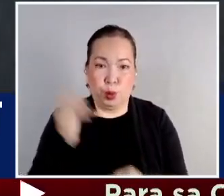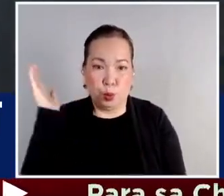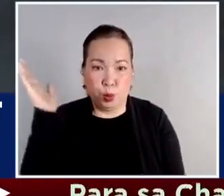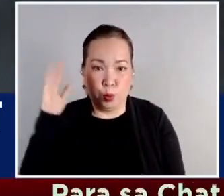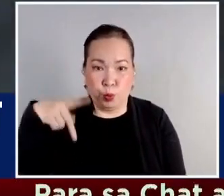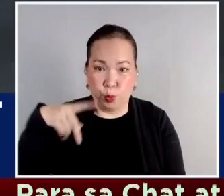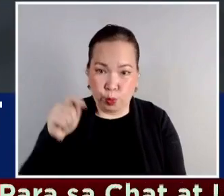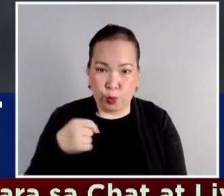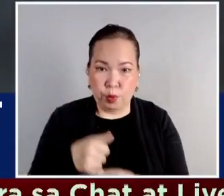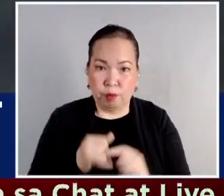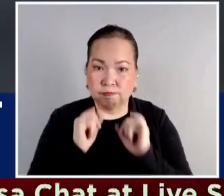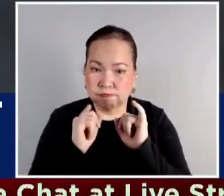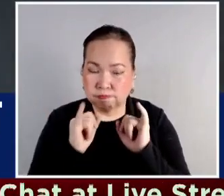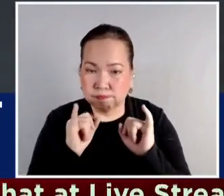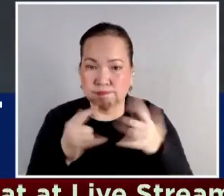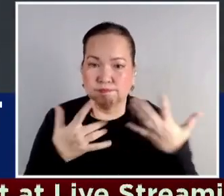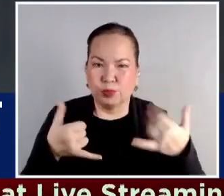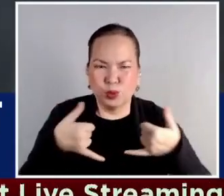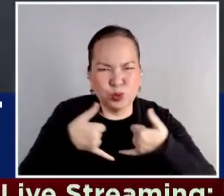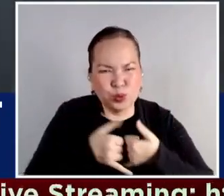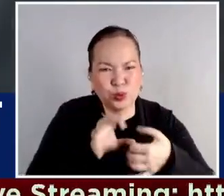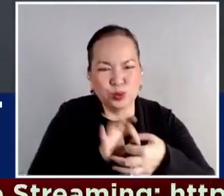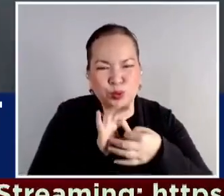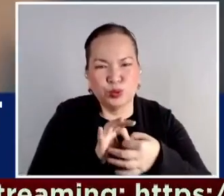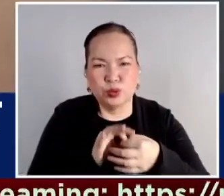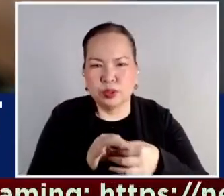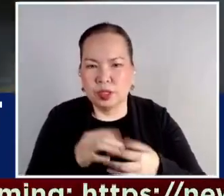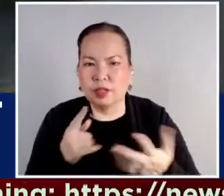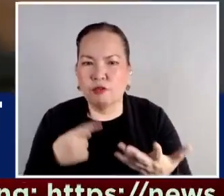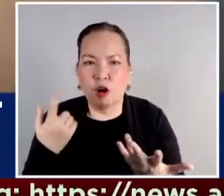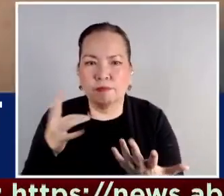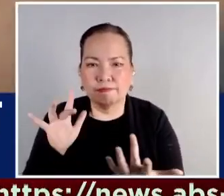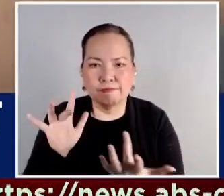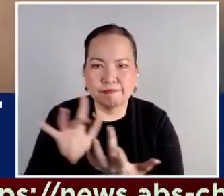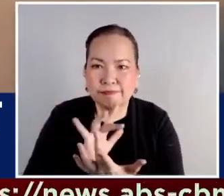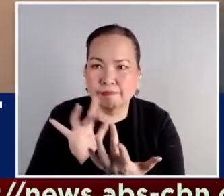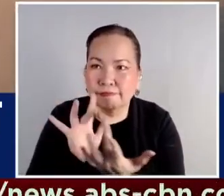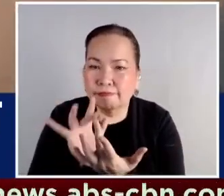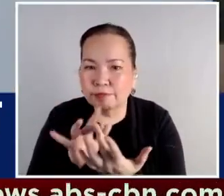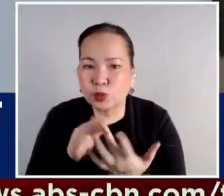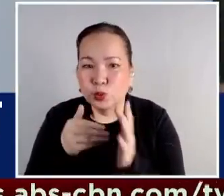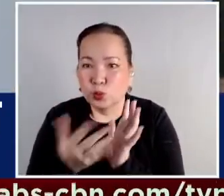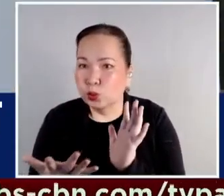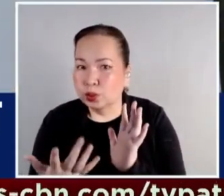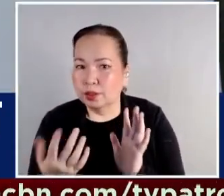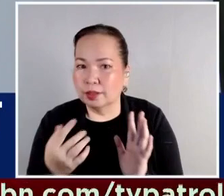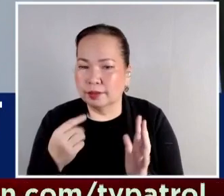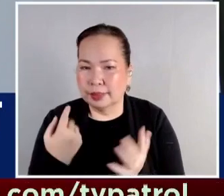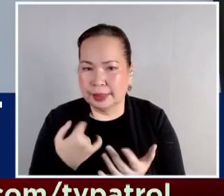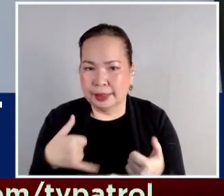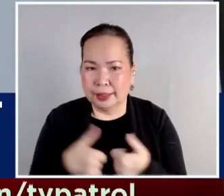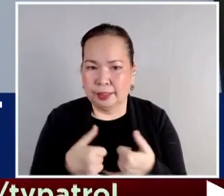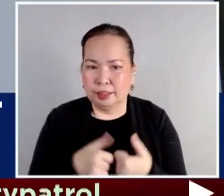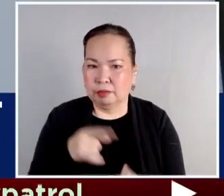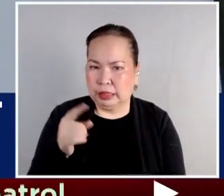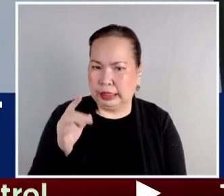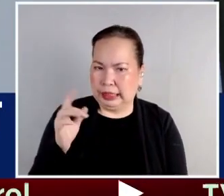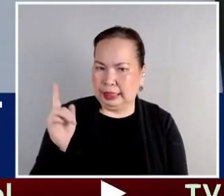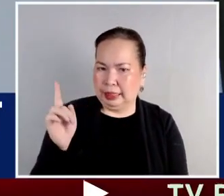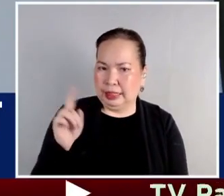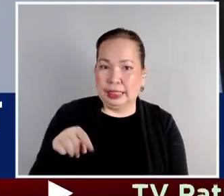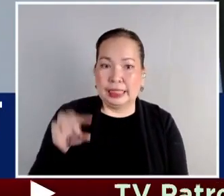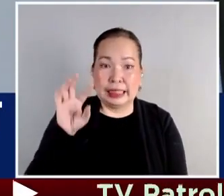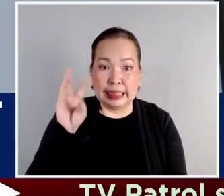game-based instructions na kinakailangan sa interactive learning method ng kanyang mga estudyante. Isa siya sa 6 na guro sa